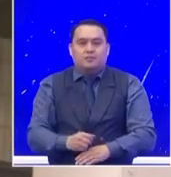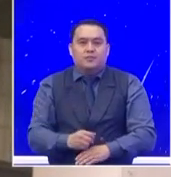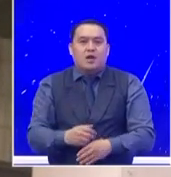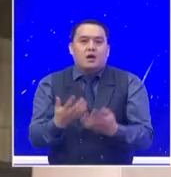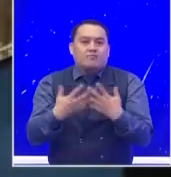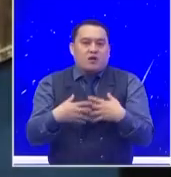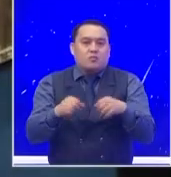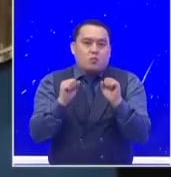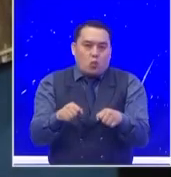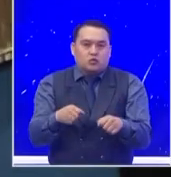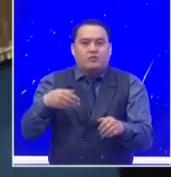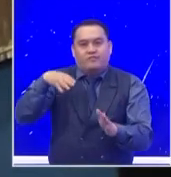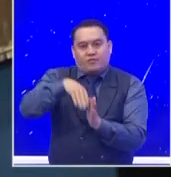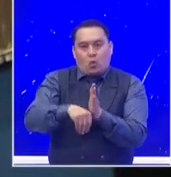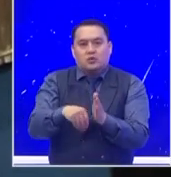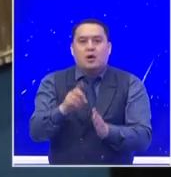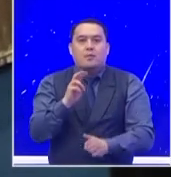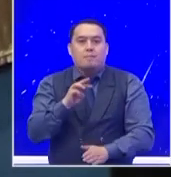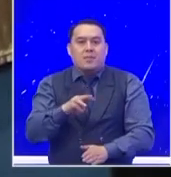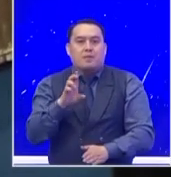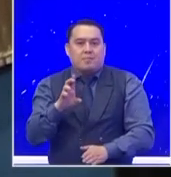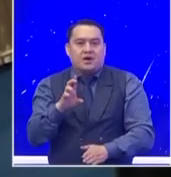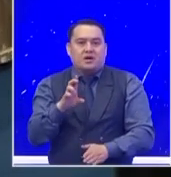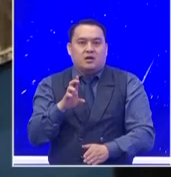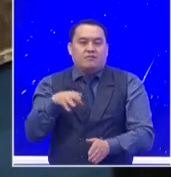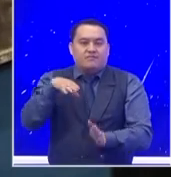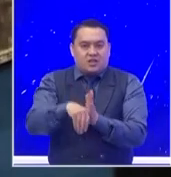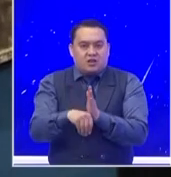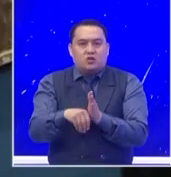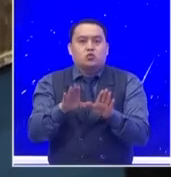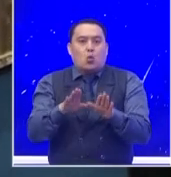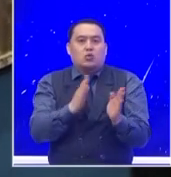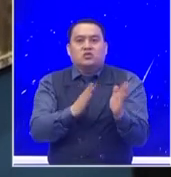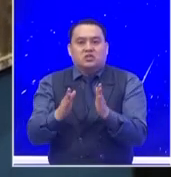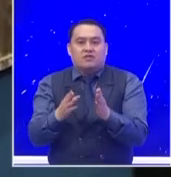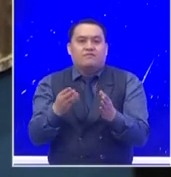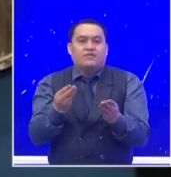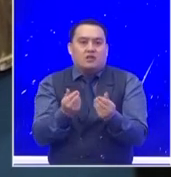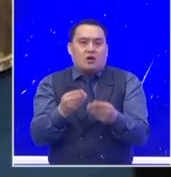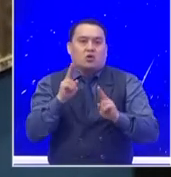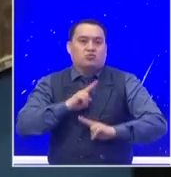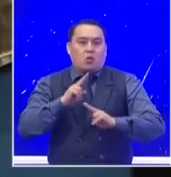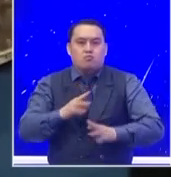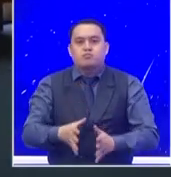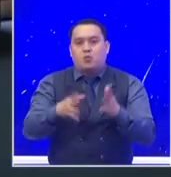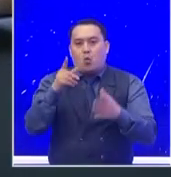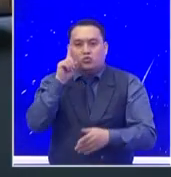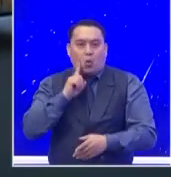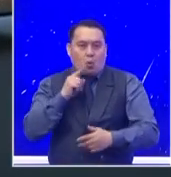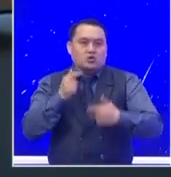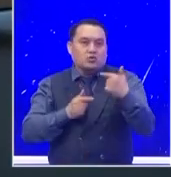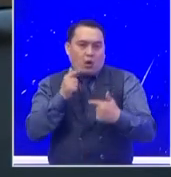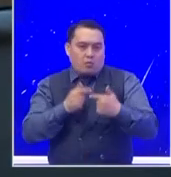евро. Внедрение мгновенных мобильных платежей, считают эксперты, не только сделает систему финансового сотрудничества более